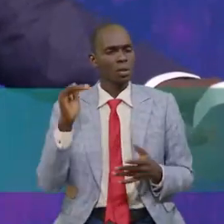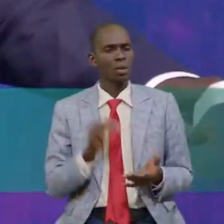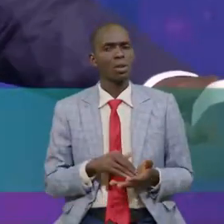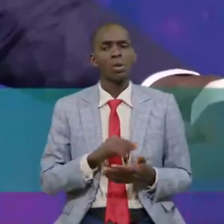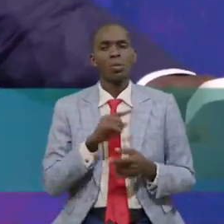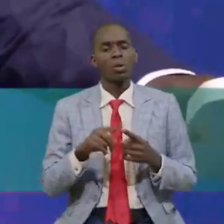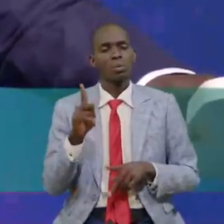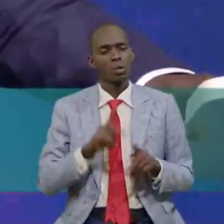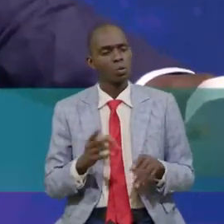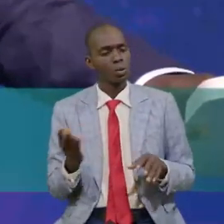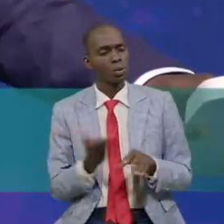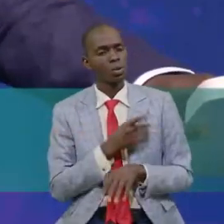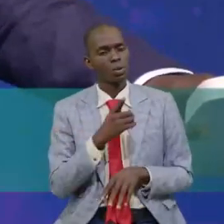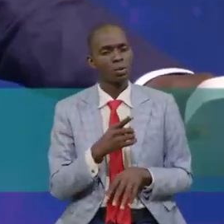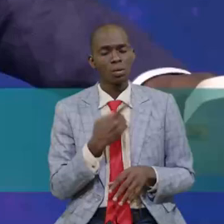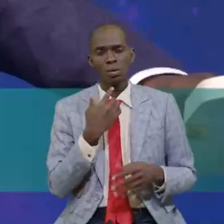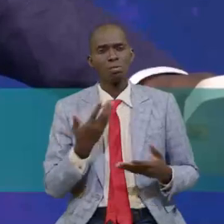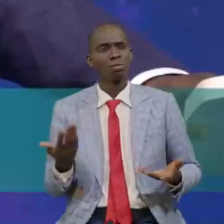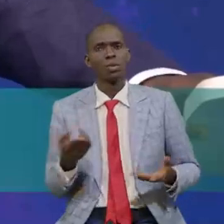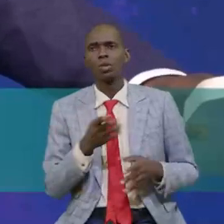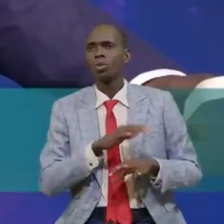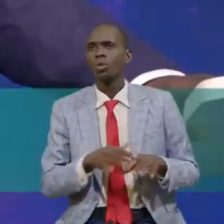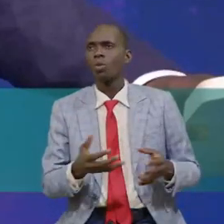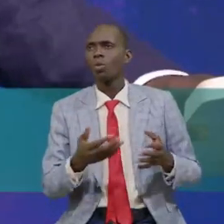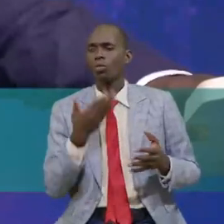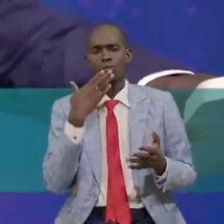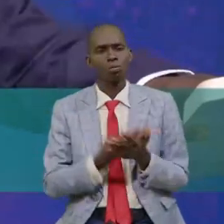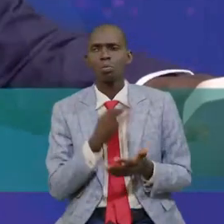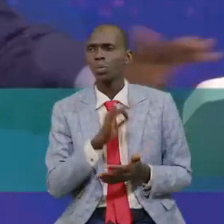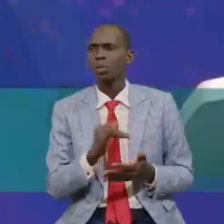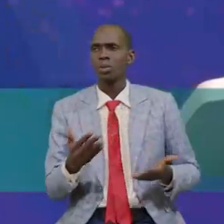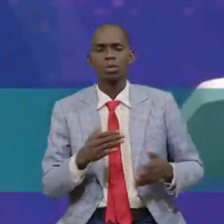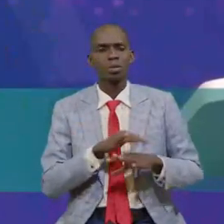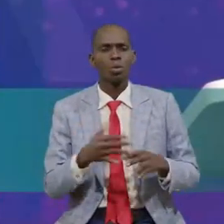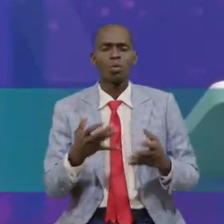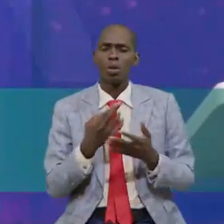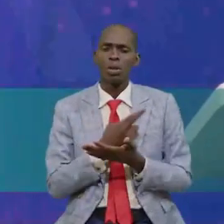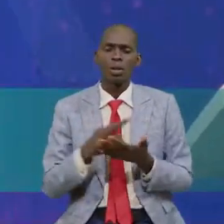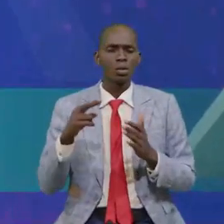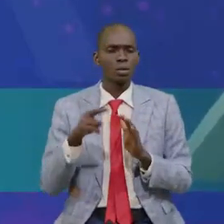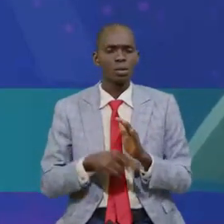pas l'évangile ici. On ne veut pas la prédication ici. On ne veut pas la justice et le salut ici.